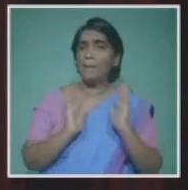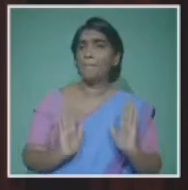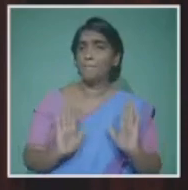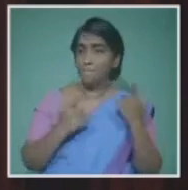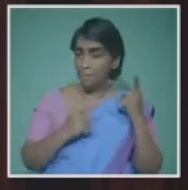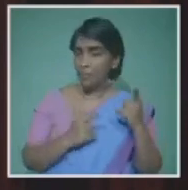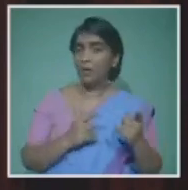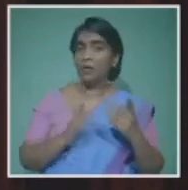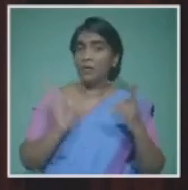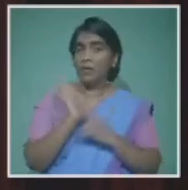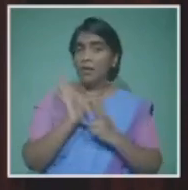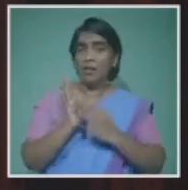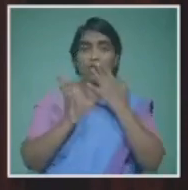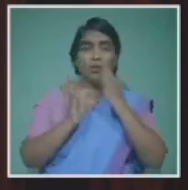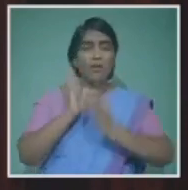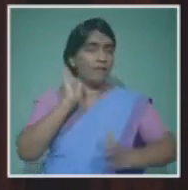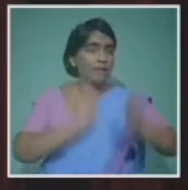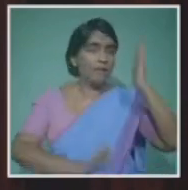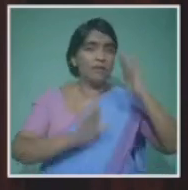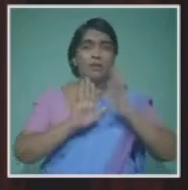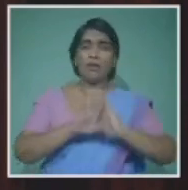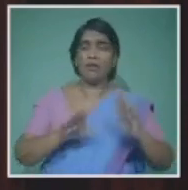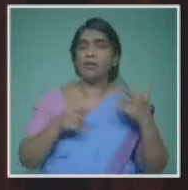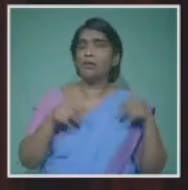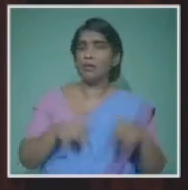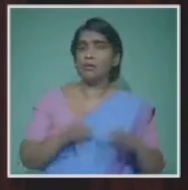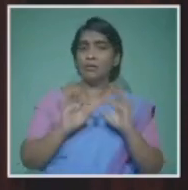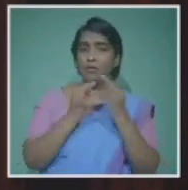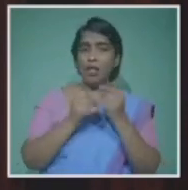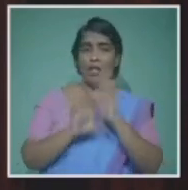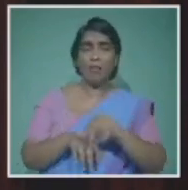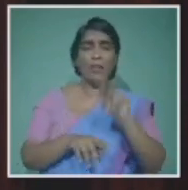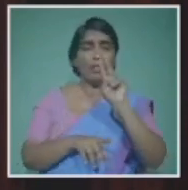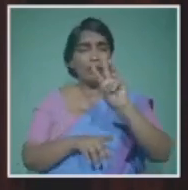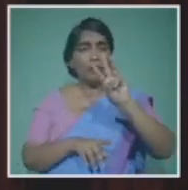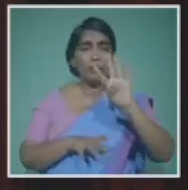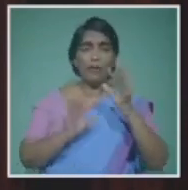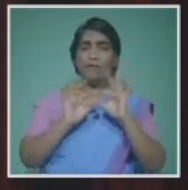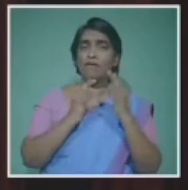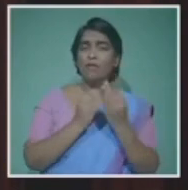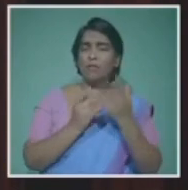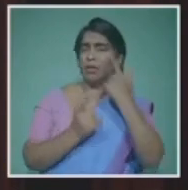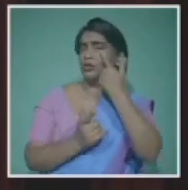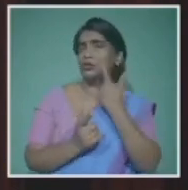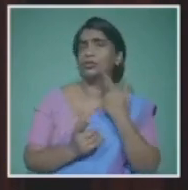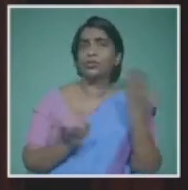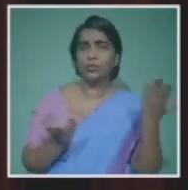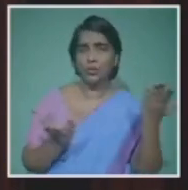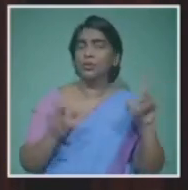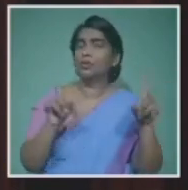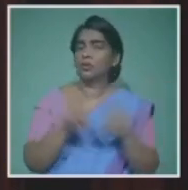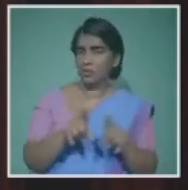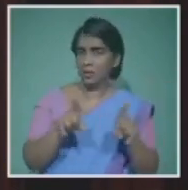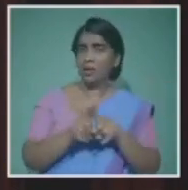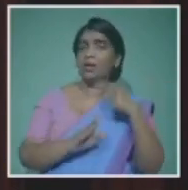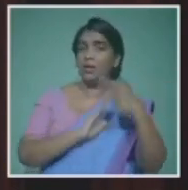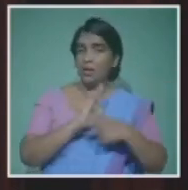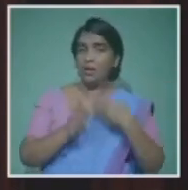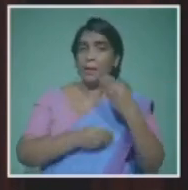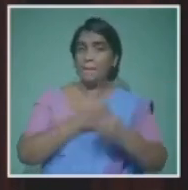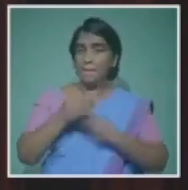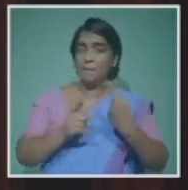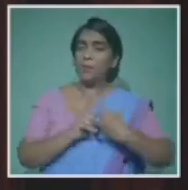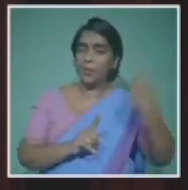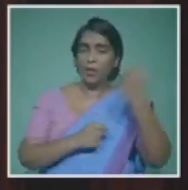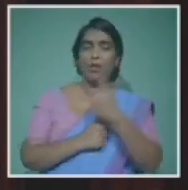gannakota gambada pasal wala aatha pasal wala daruwan ada ekapawula daruwan dethun dena inna paul anta asarana wela innawa. Eka nisa Lankawe karmaanta diunu